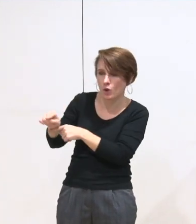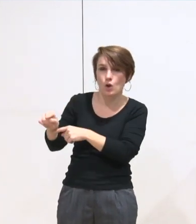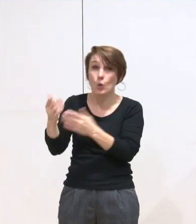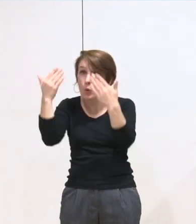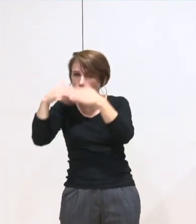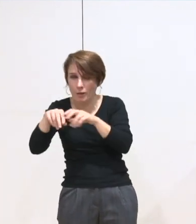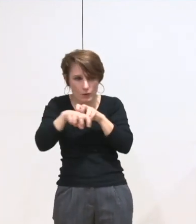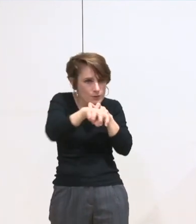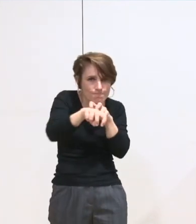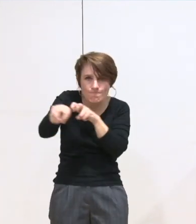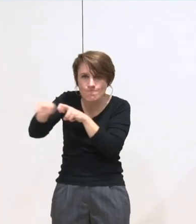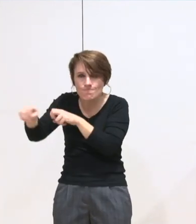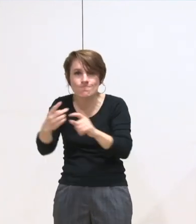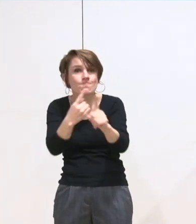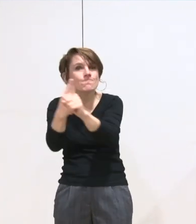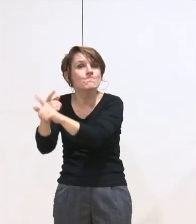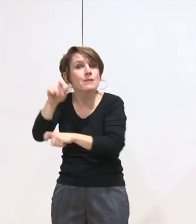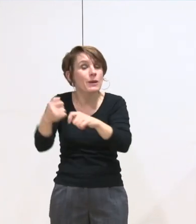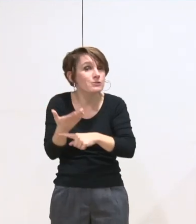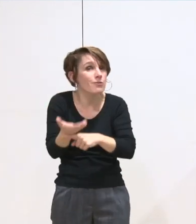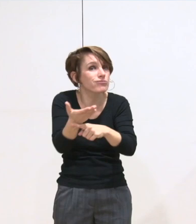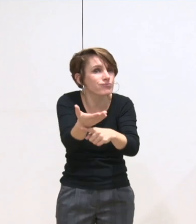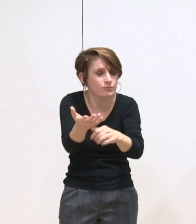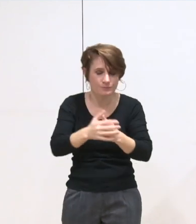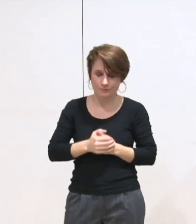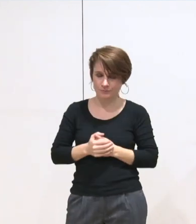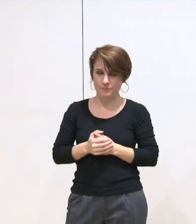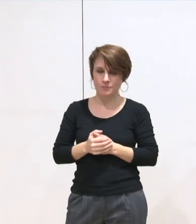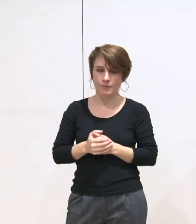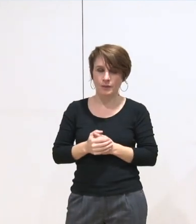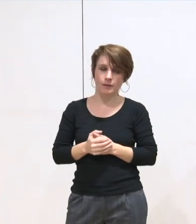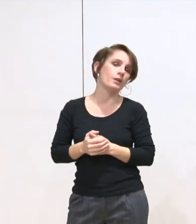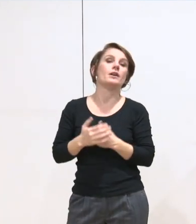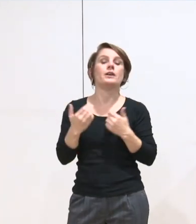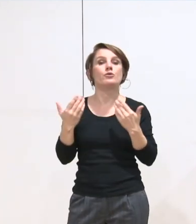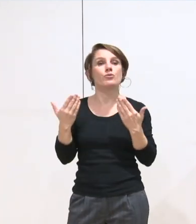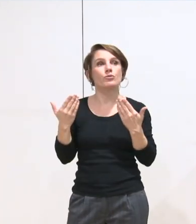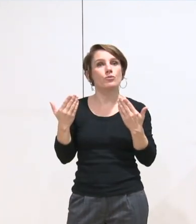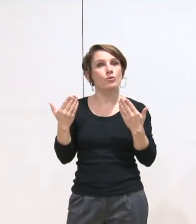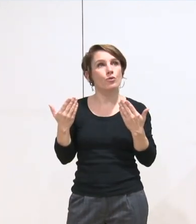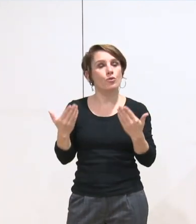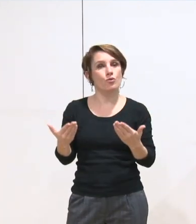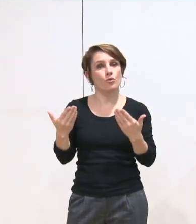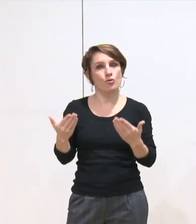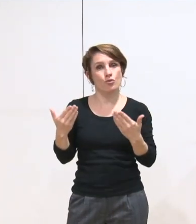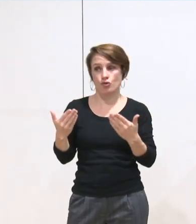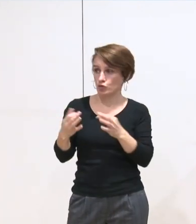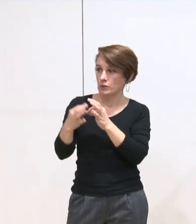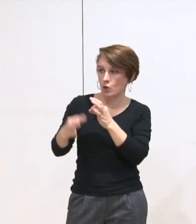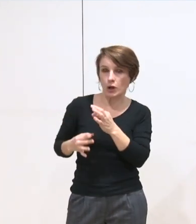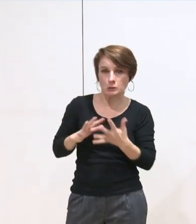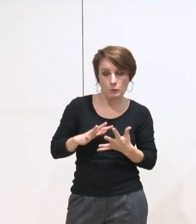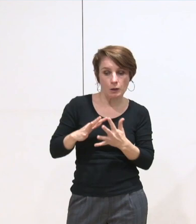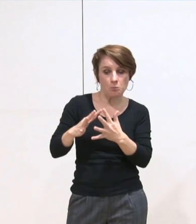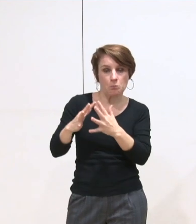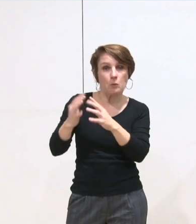appréhender la situation globale de situation-là. Et aujourd'hui, ce travail-là qui a produit quelques effets,